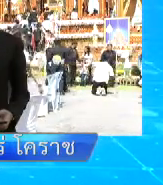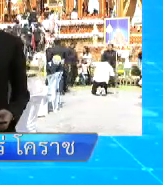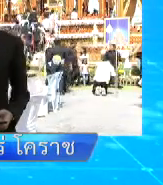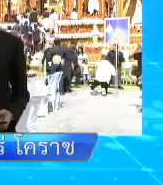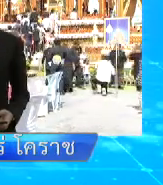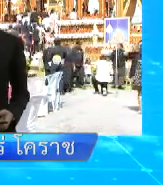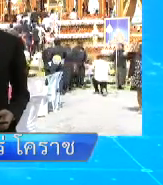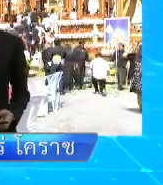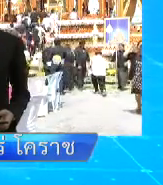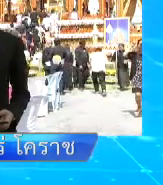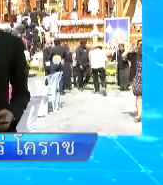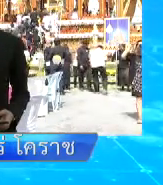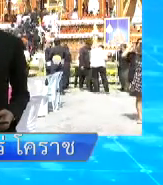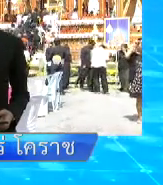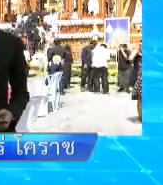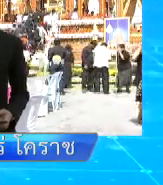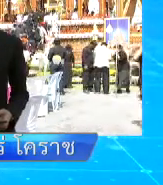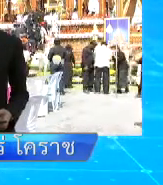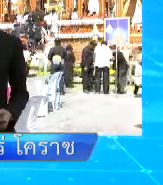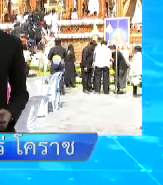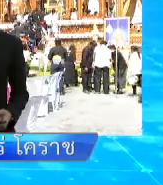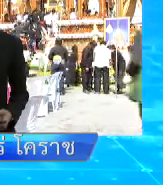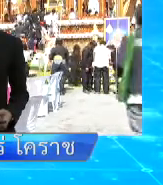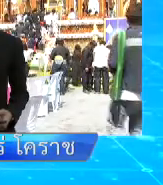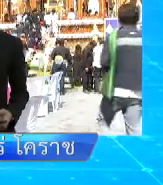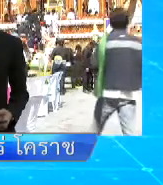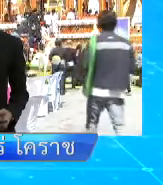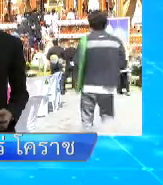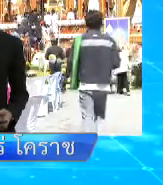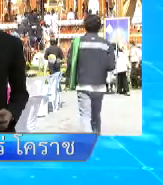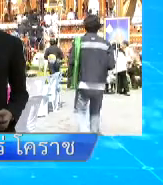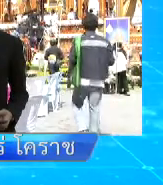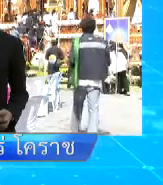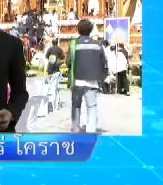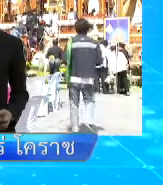งค์การจนาพิเศษมหาวิทยาลัยขอนแก่นค่ะเชิญค่ะคุณวิจิตราคะ